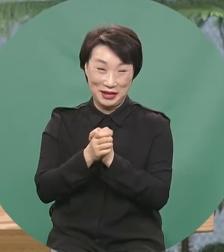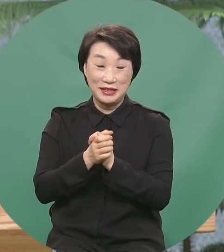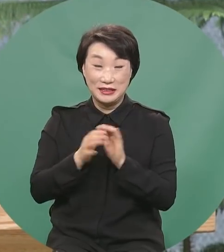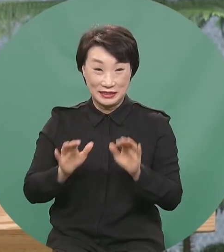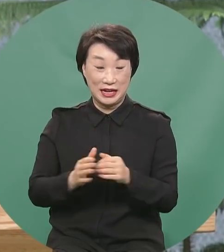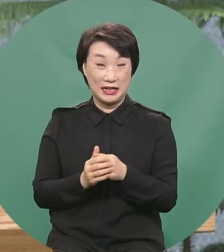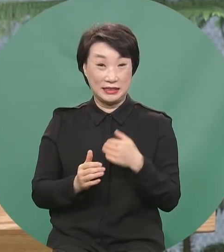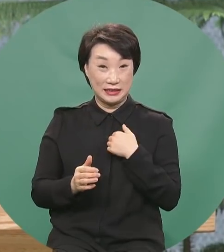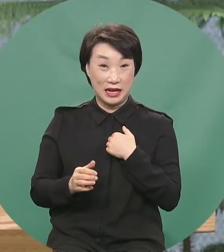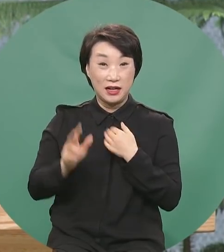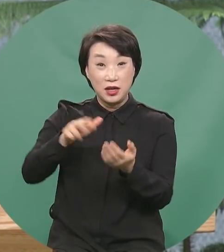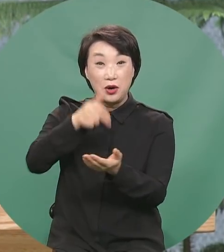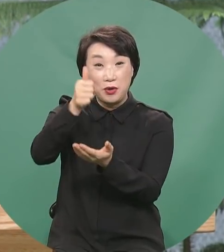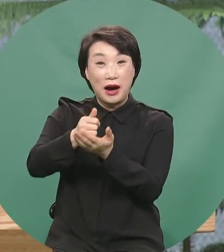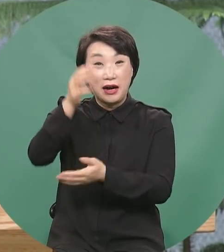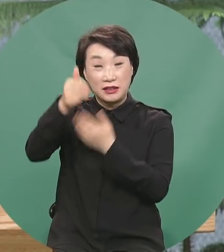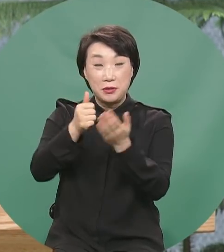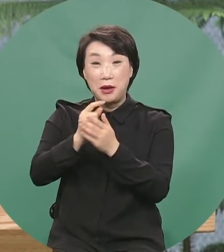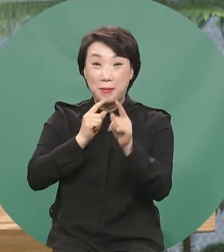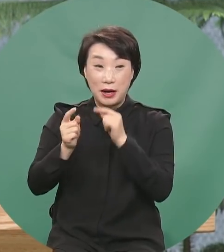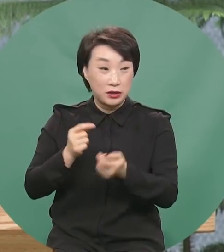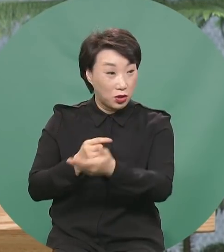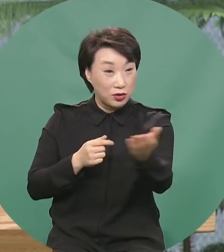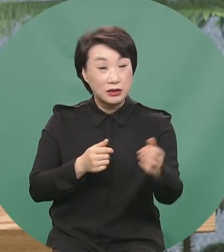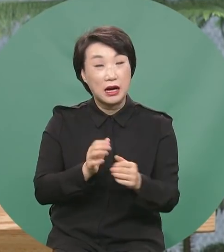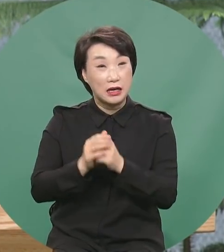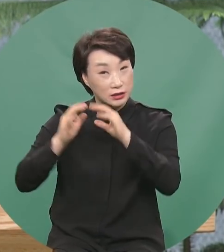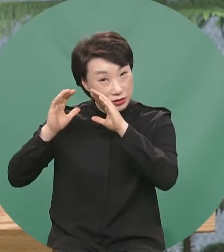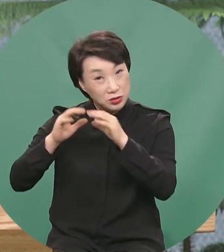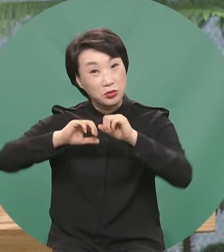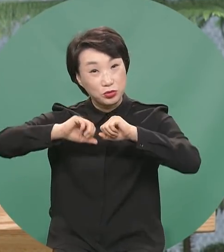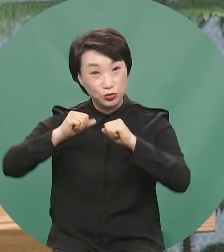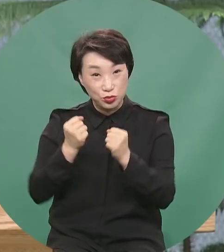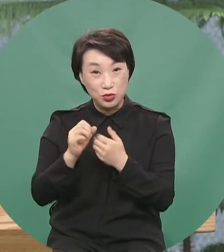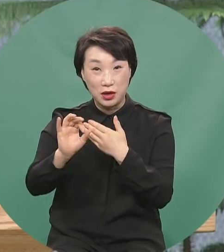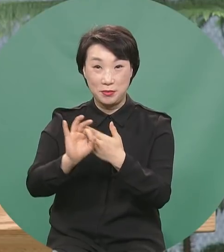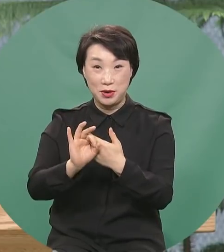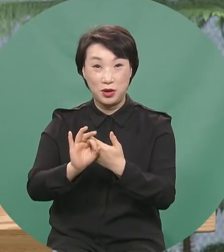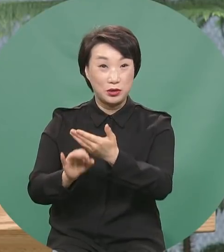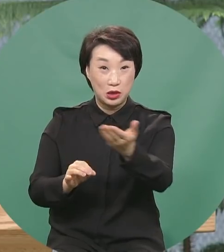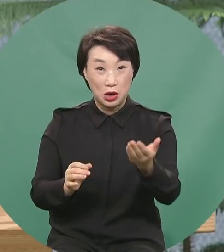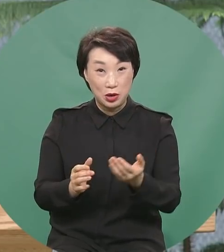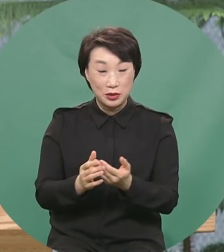나 여호와의 말을 청종하고 아주